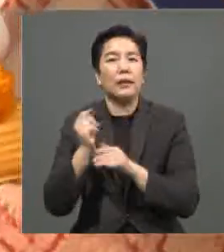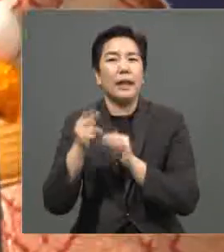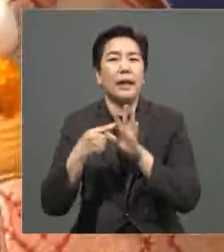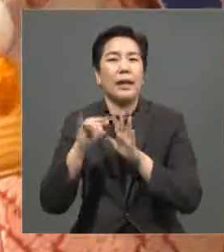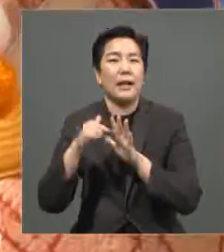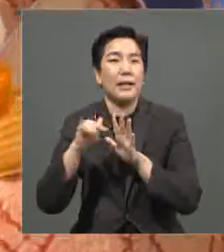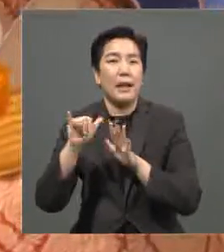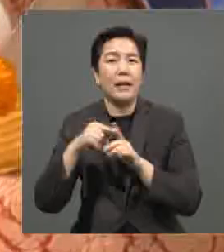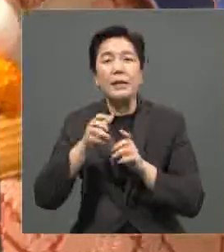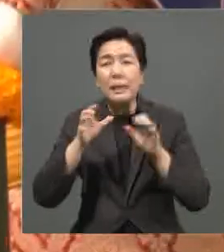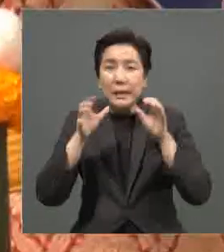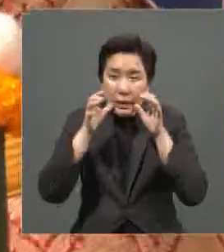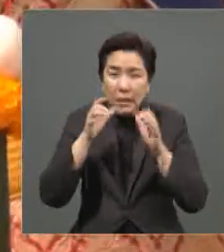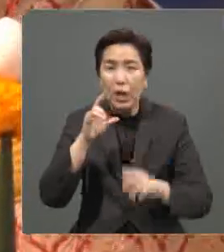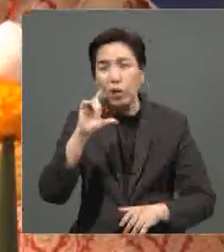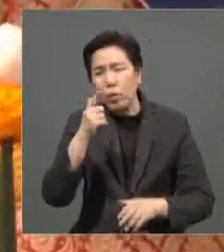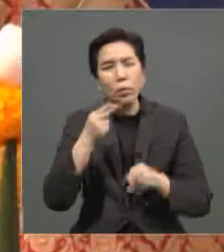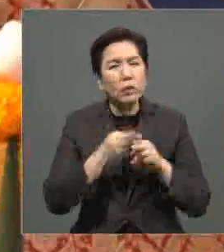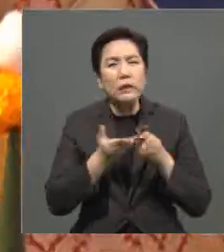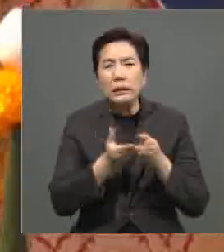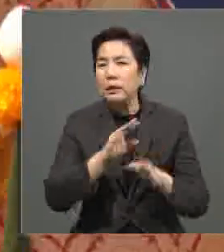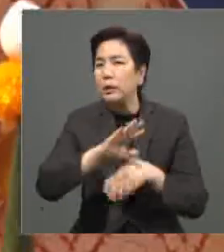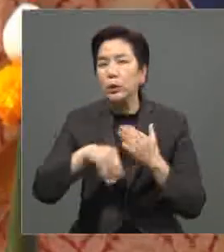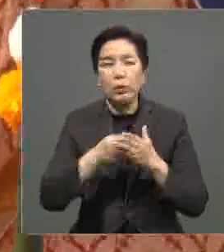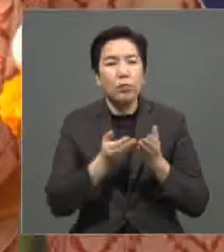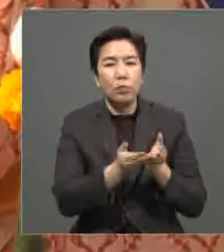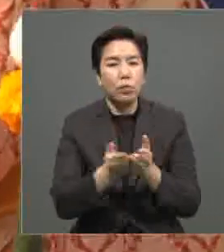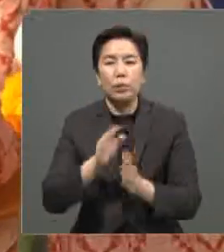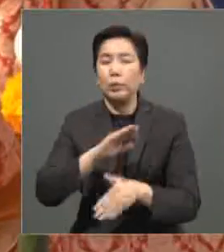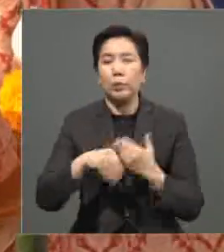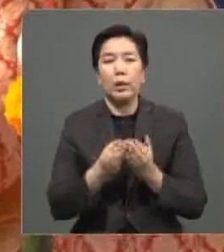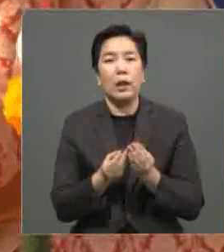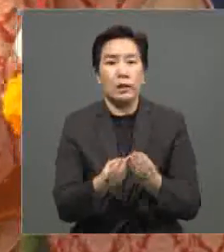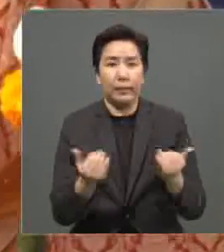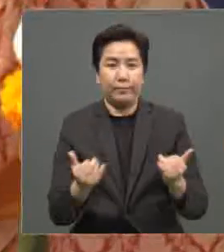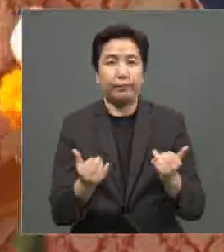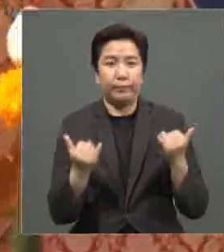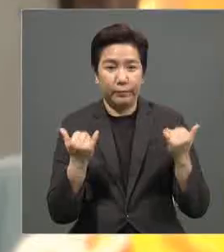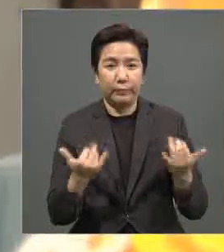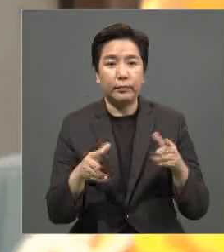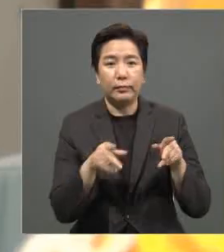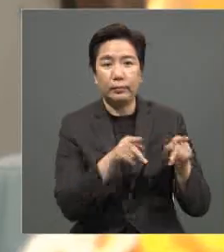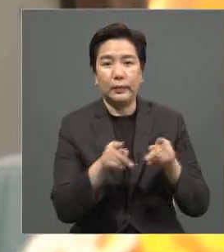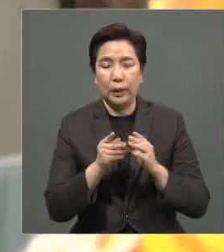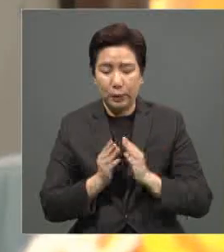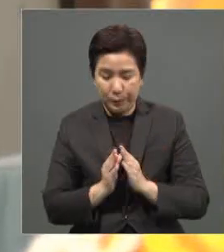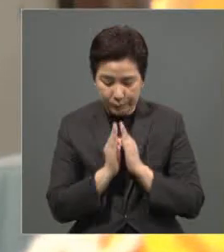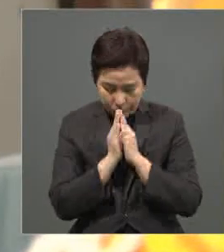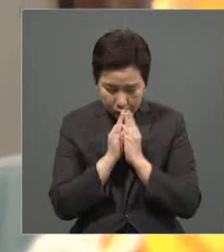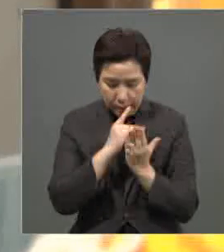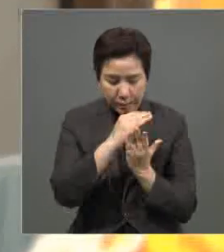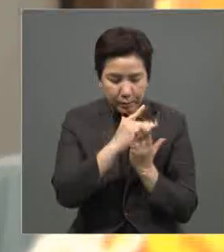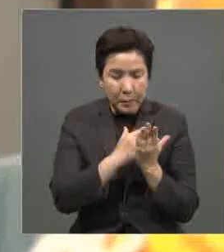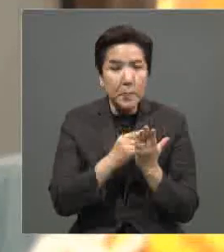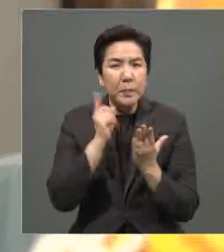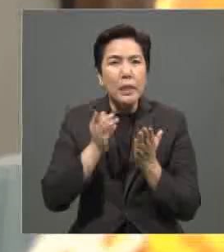สือคำรณเรือทองขวานฟ้าและเรือทองบ้าบิ่นค่ะ ปล่อยเชือกเรือนะครับ สำหรับพิธีเส้นไหว้แม่ย่านางเรือนั้นเป็นพิ